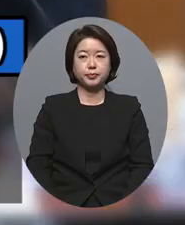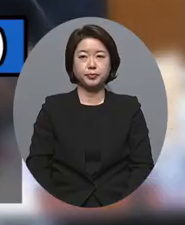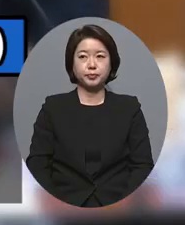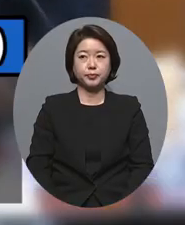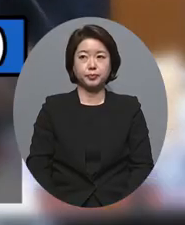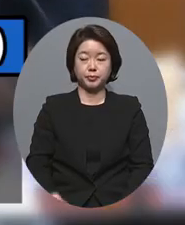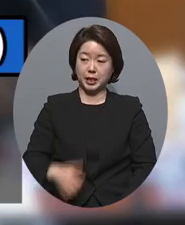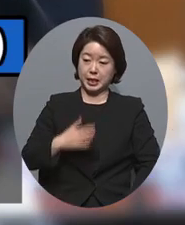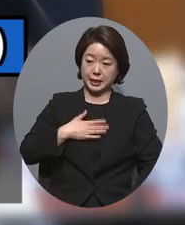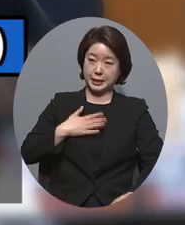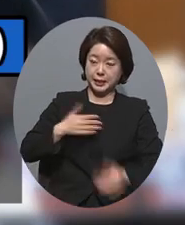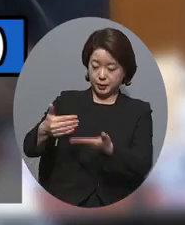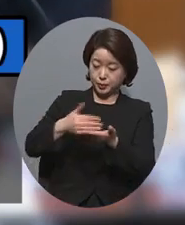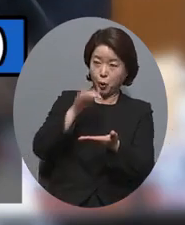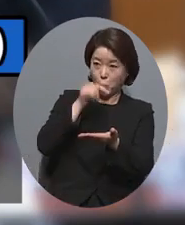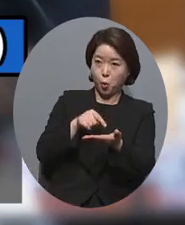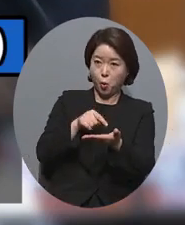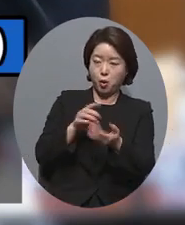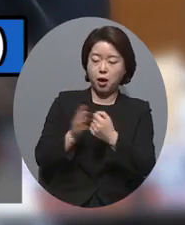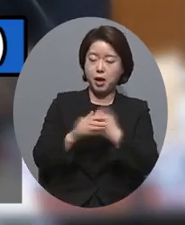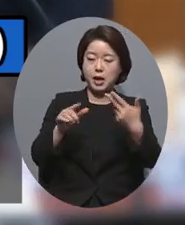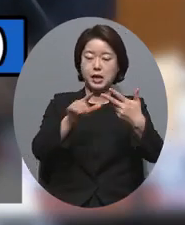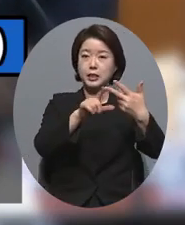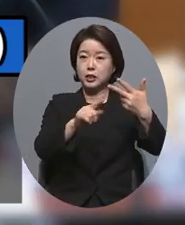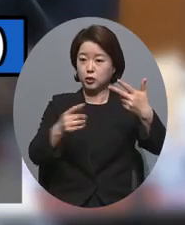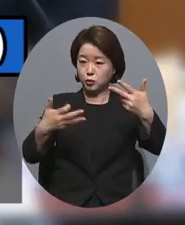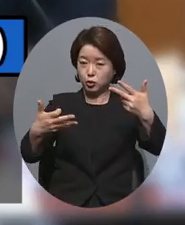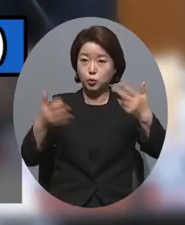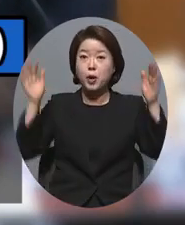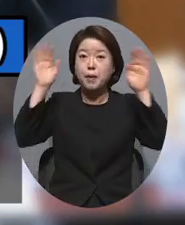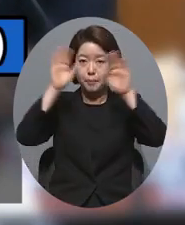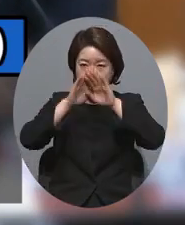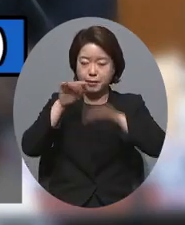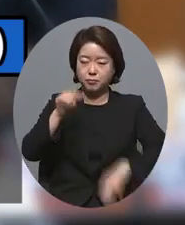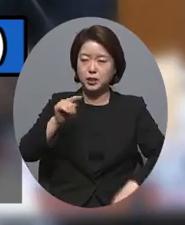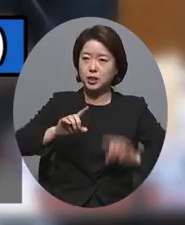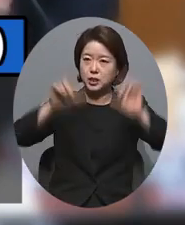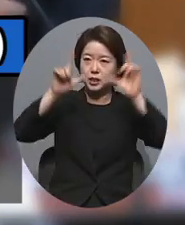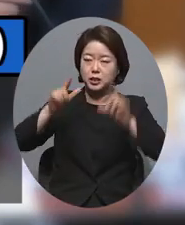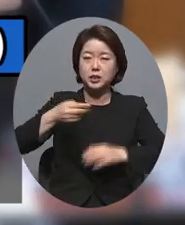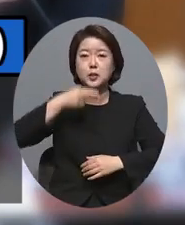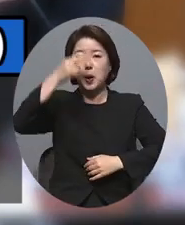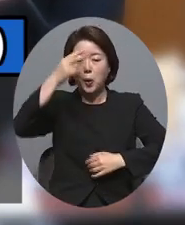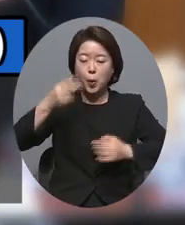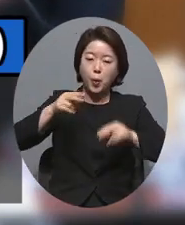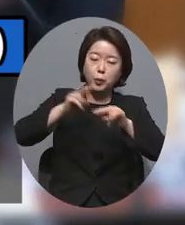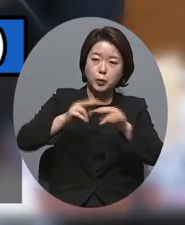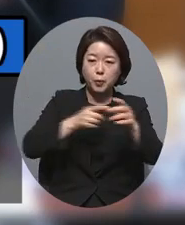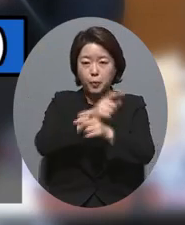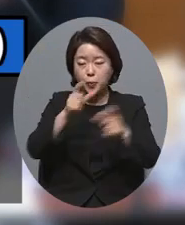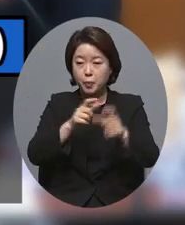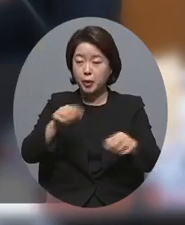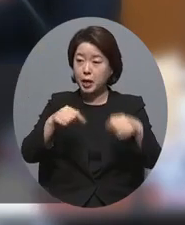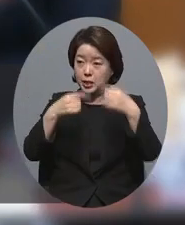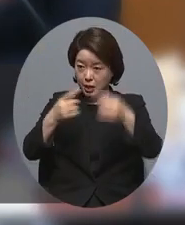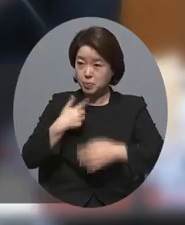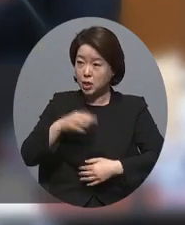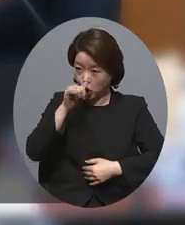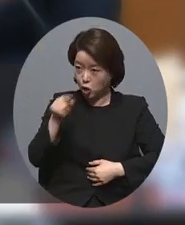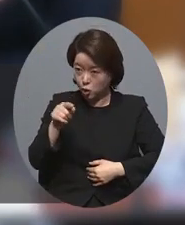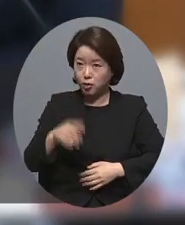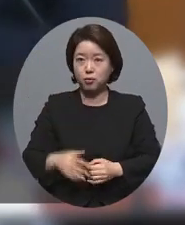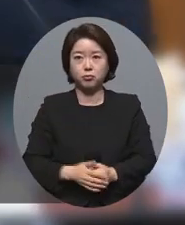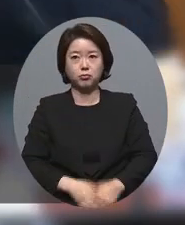제가 제보를 받았습니다. 7월 19일 밤인데요. 그날 술자리를 가신 기억이 있으십니까? 창의의